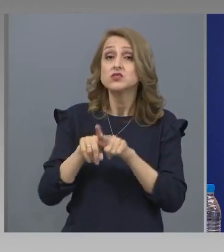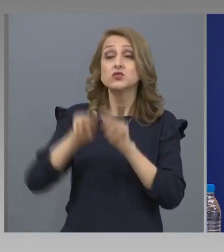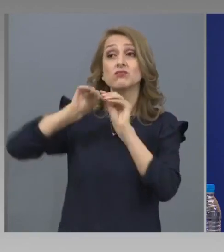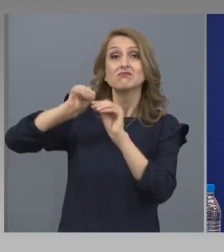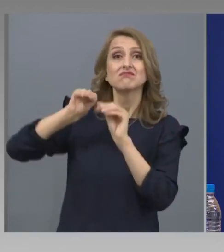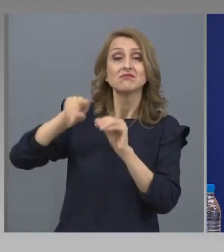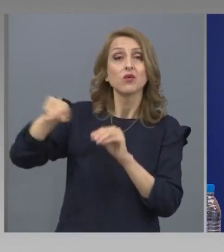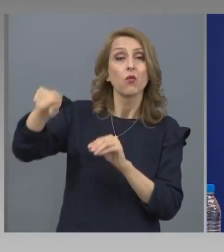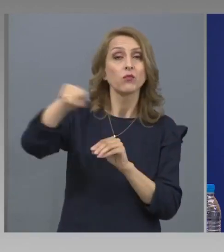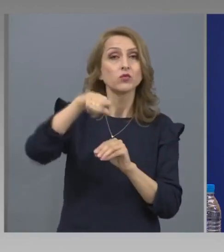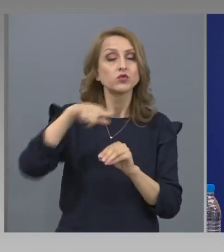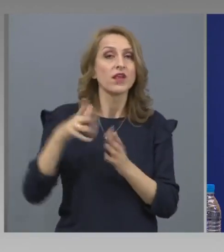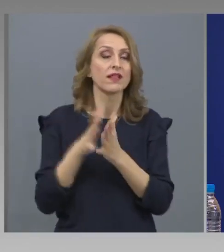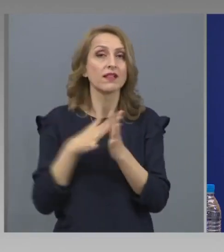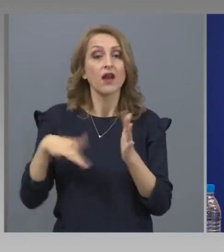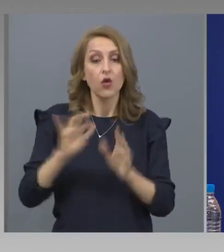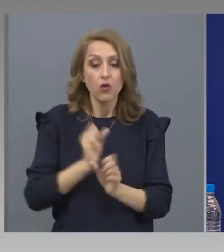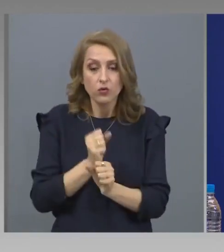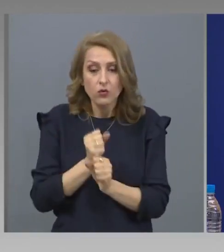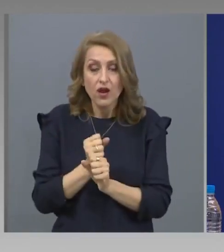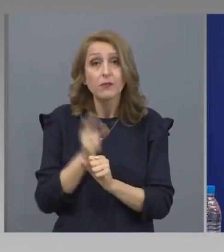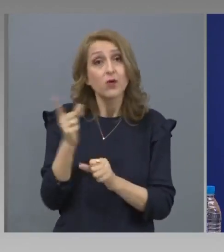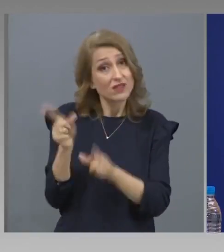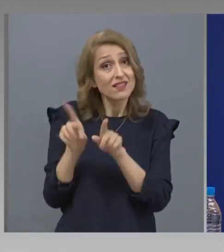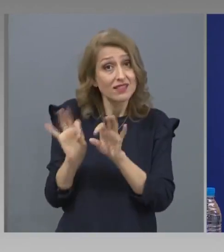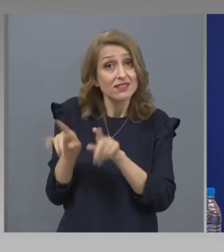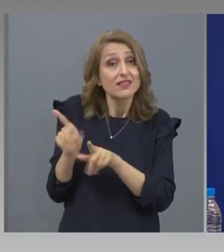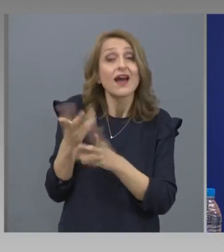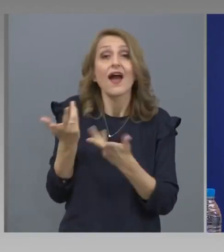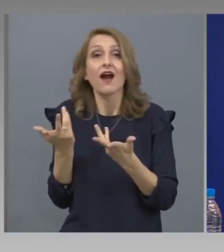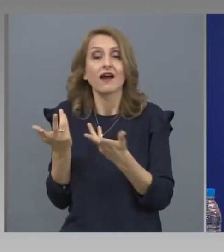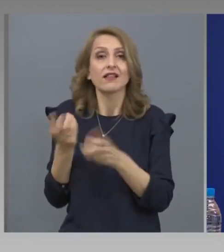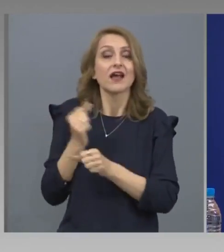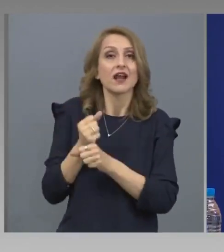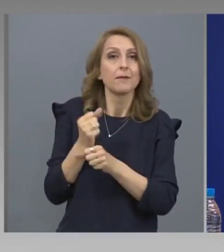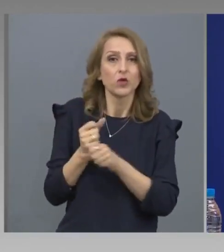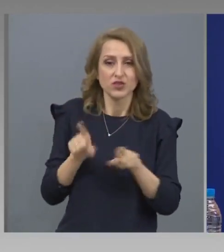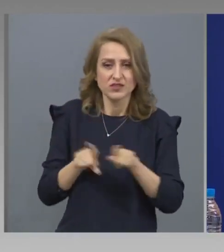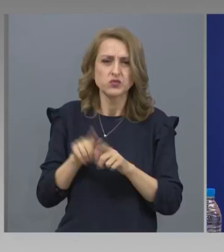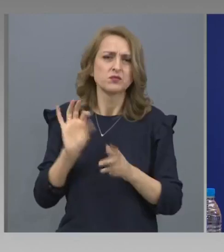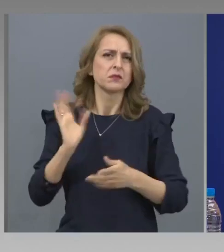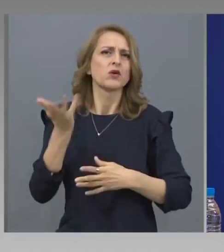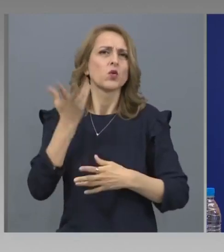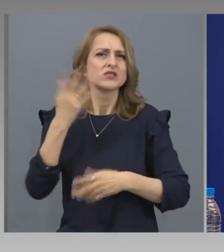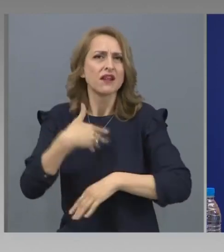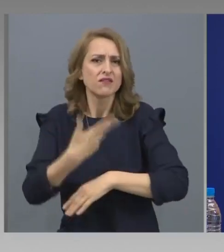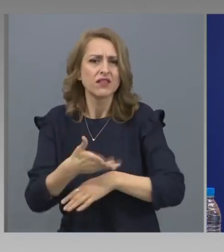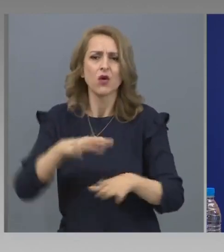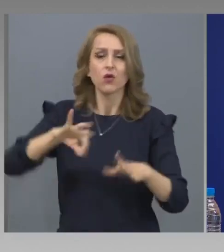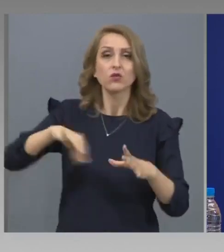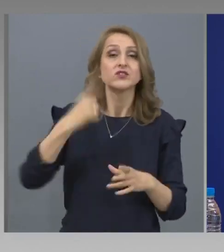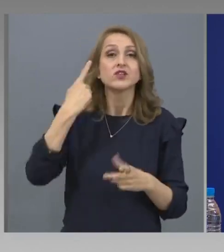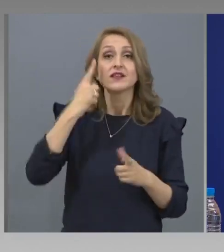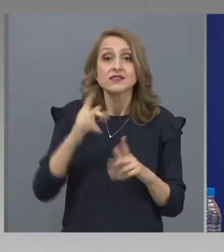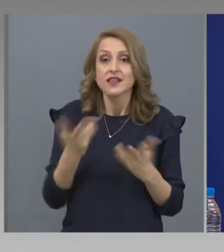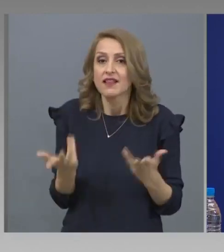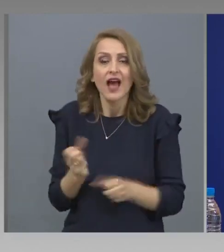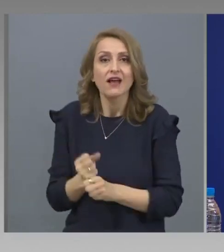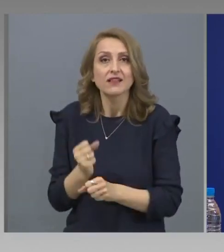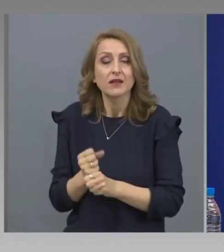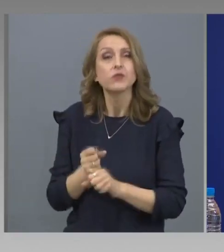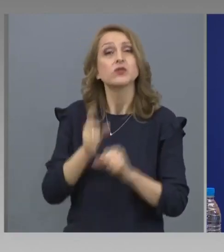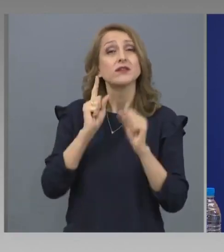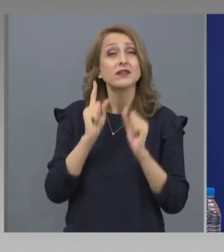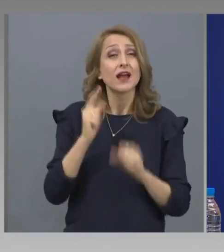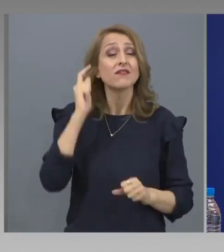работи в такава ситуация. Защото тя е необичайна и за тях, както и за всички останали граждани. Трябва да се